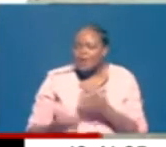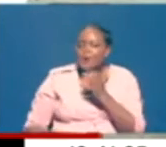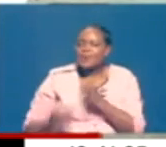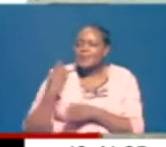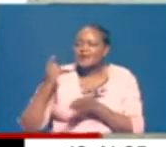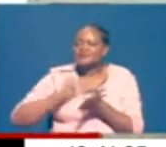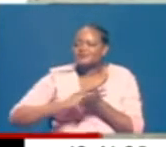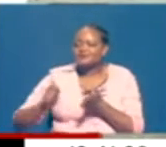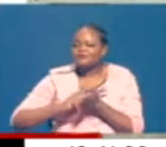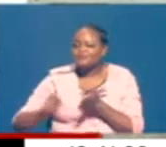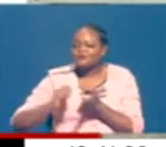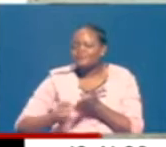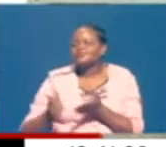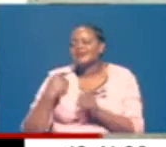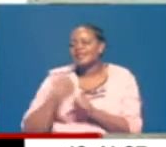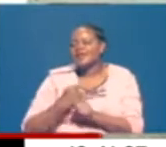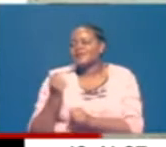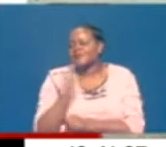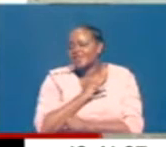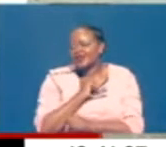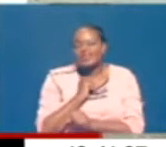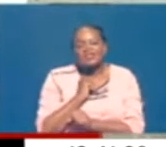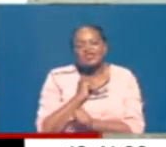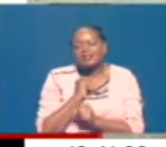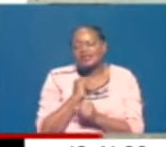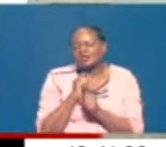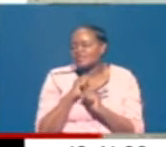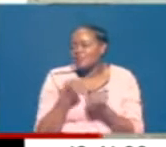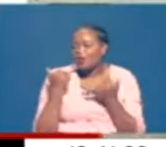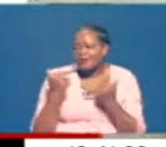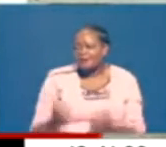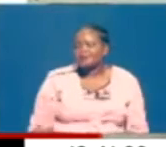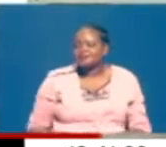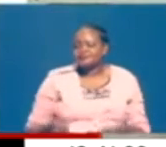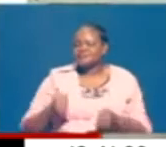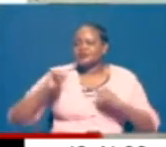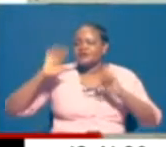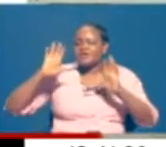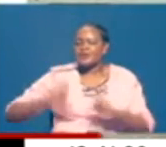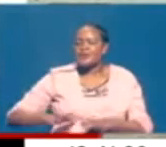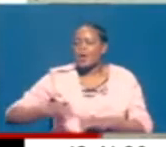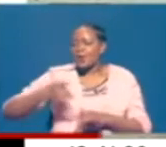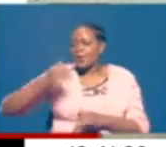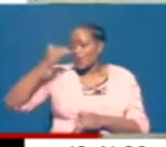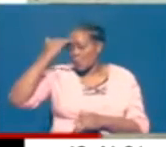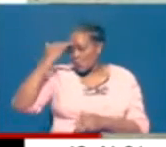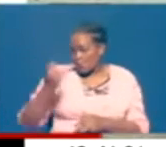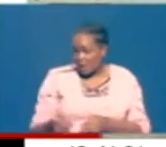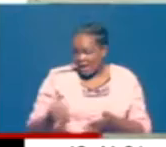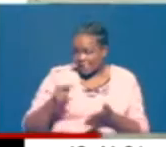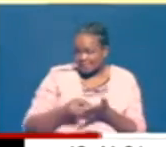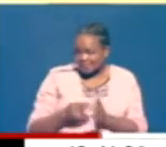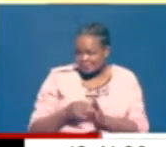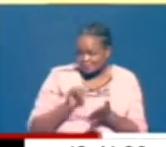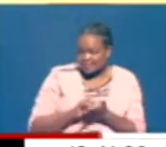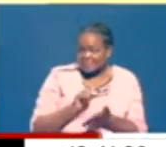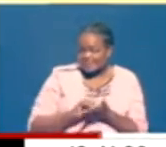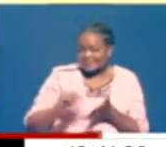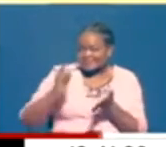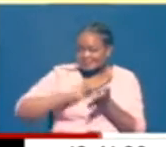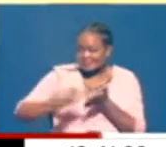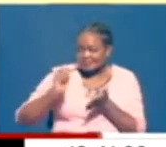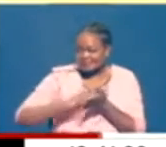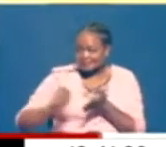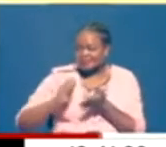secretariat, na li set up, wakasema hiyo ni sawa. Hiyo ni kitu muhimu sana, kwa sababu hiyo inamaanisha kwamba hiyo secretariat